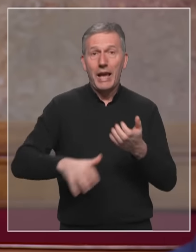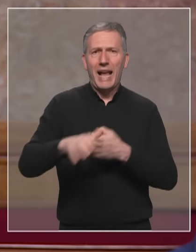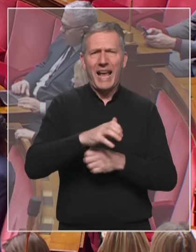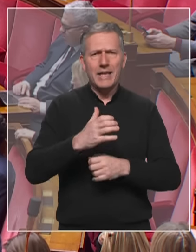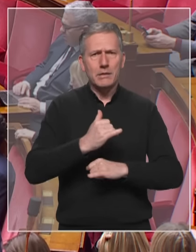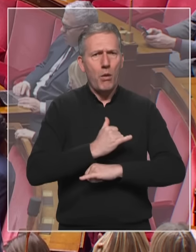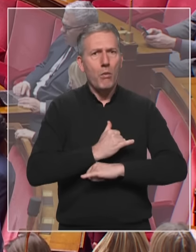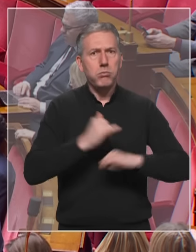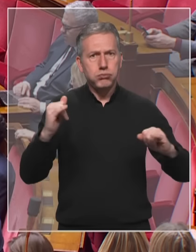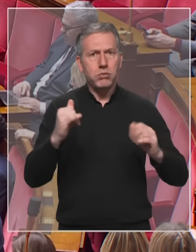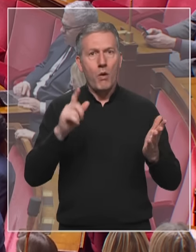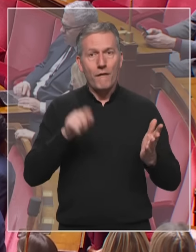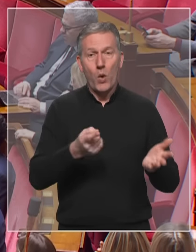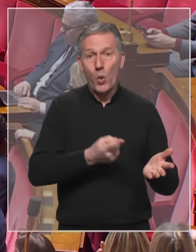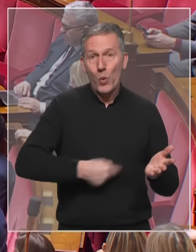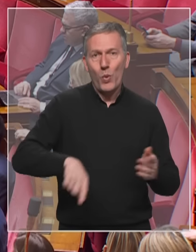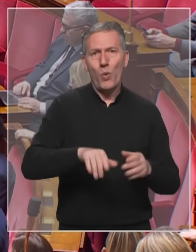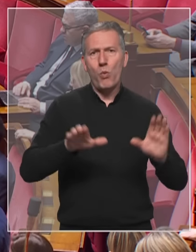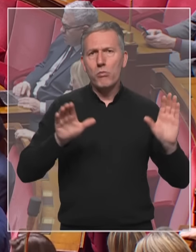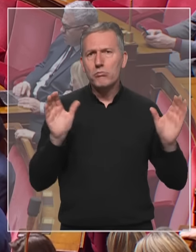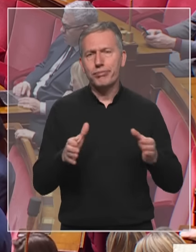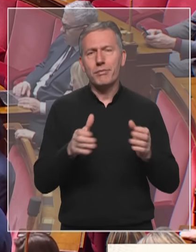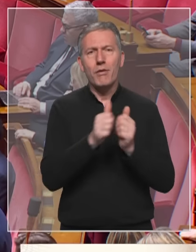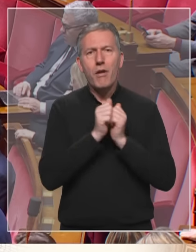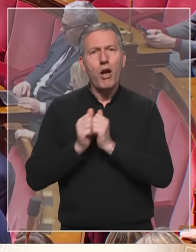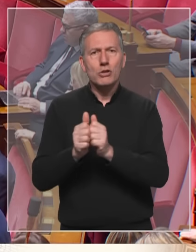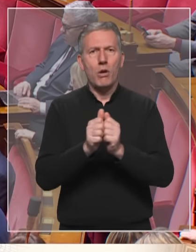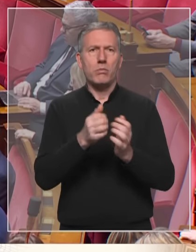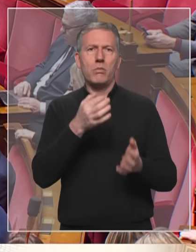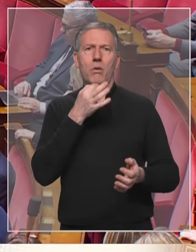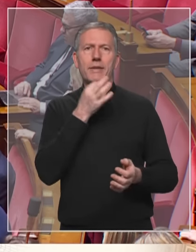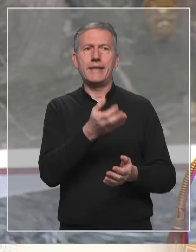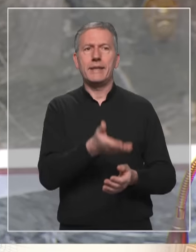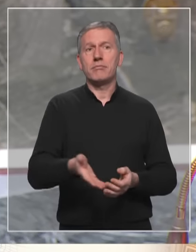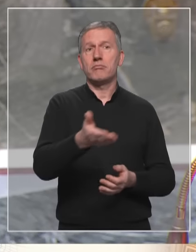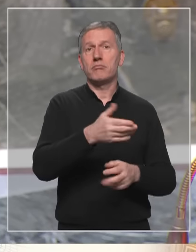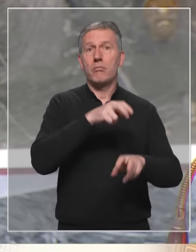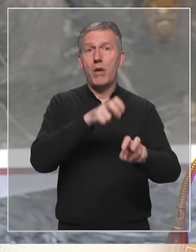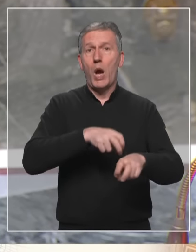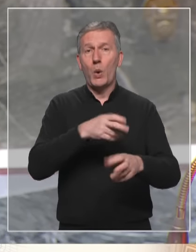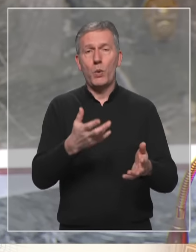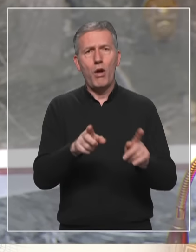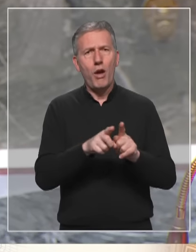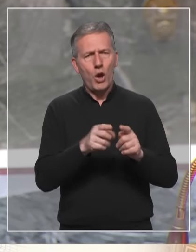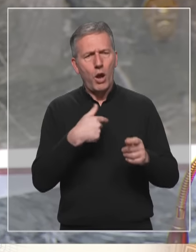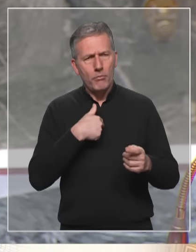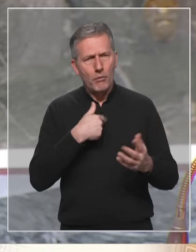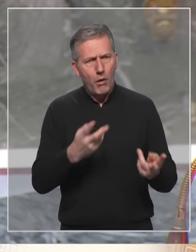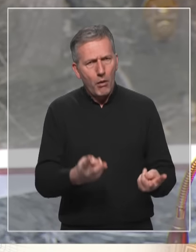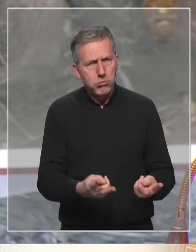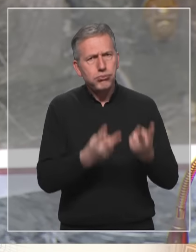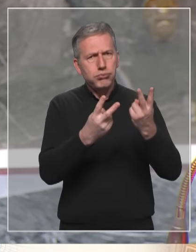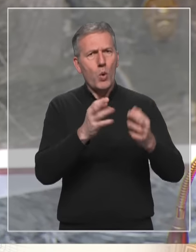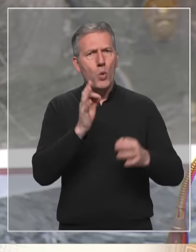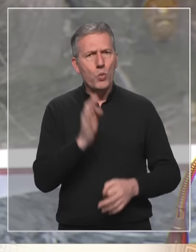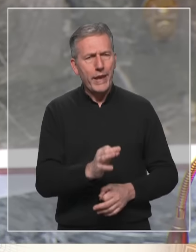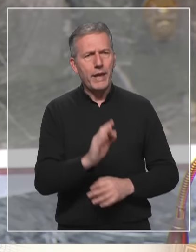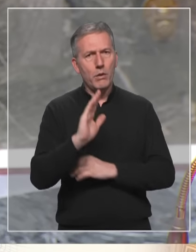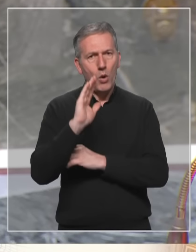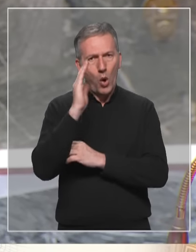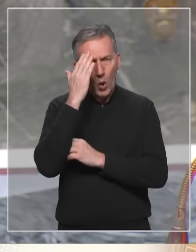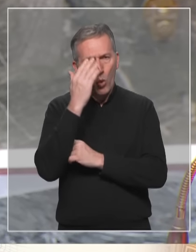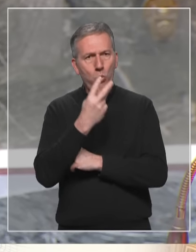nous faut collectivement redire au monde agricole non seulement la considération que nous avons pour eux, la